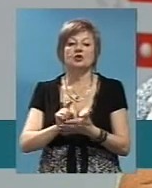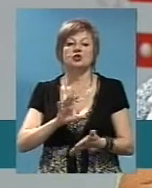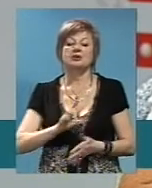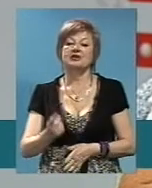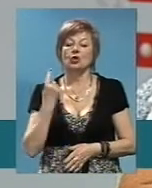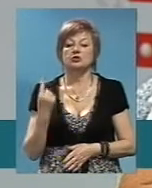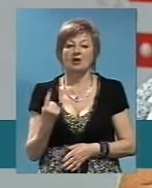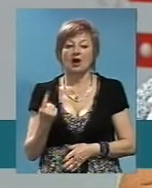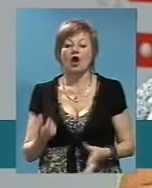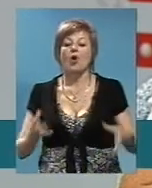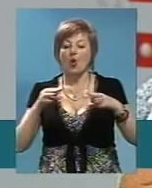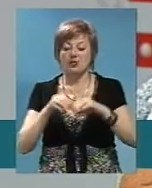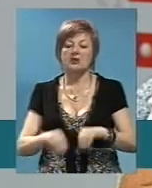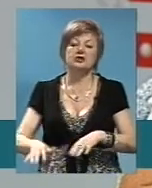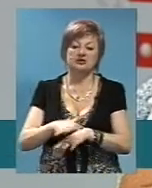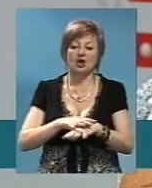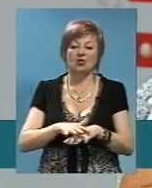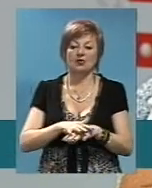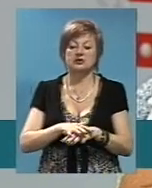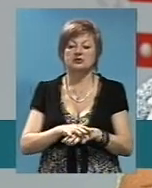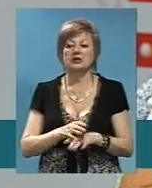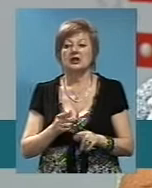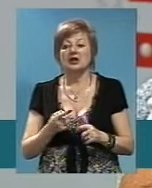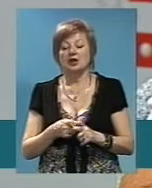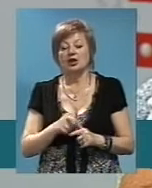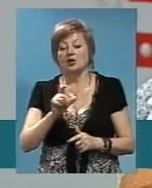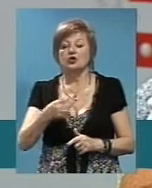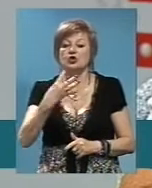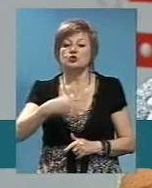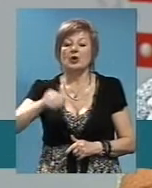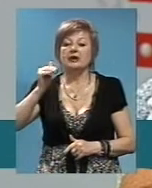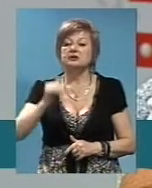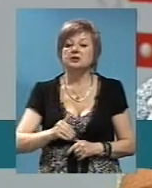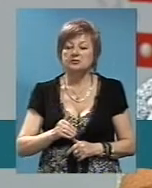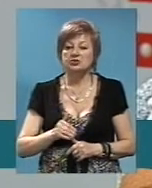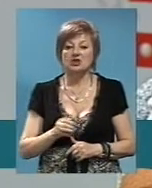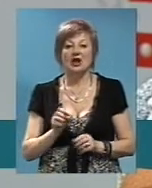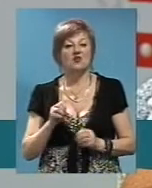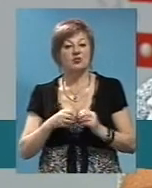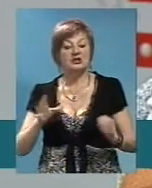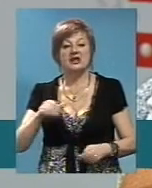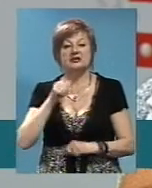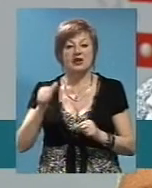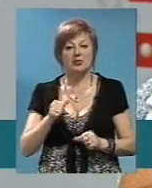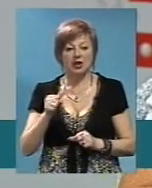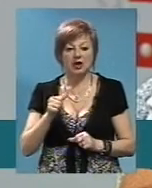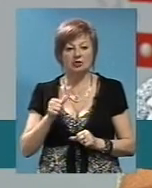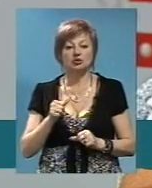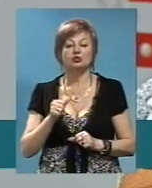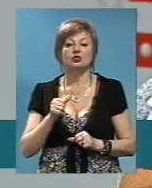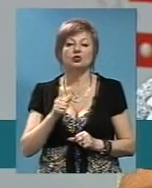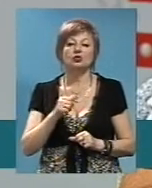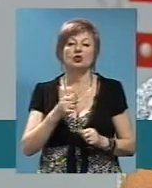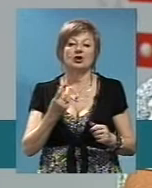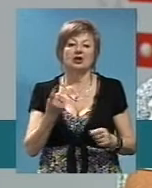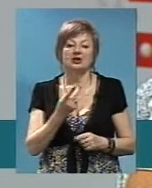одна об'єднана громада навколо міста з чисельністю жителів 40 тисяч. В 2015 році Воскресенка і